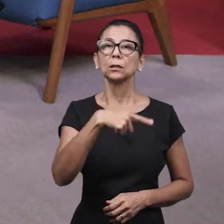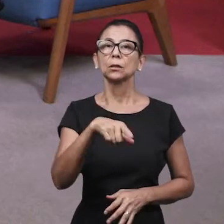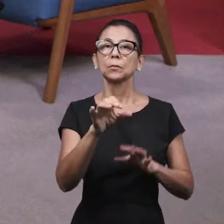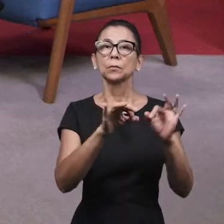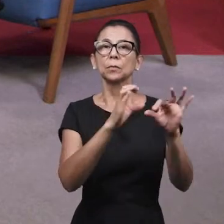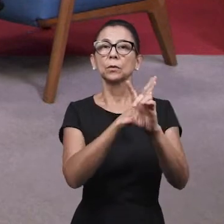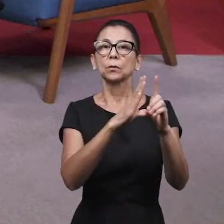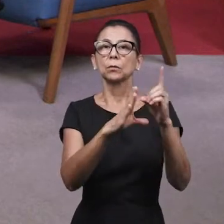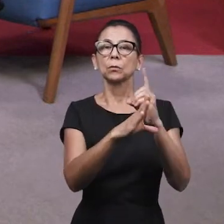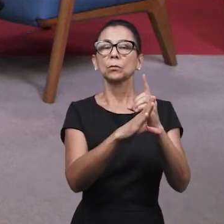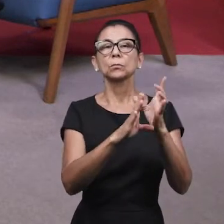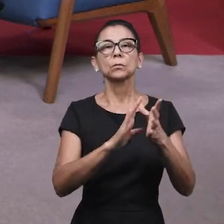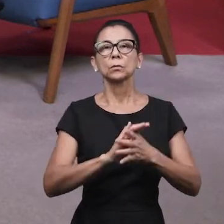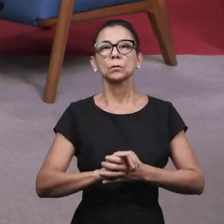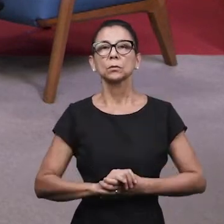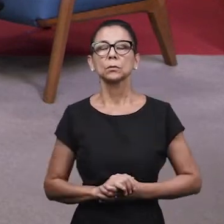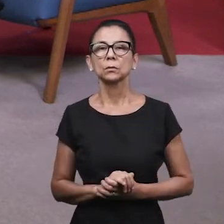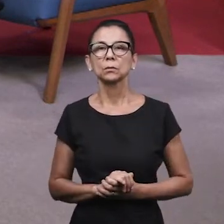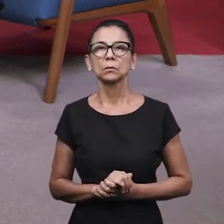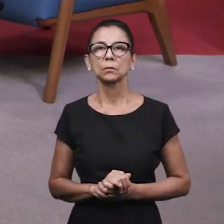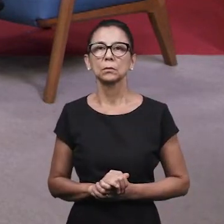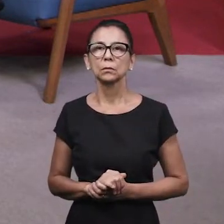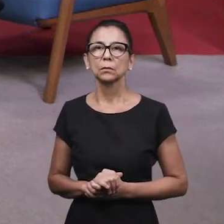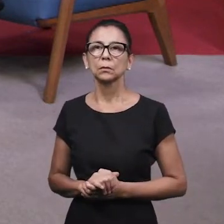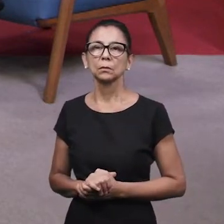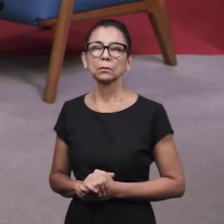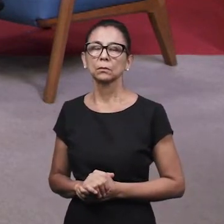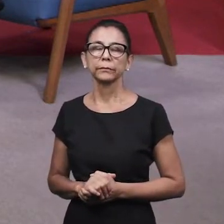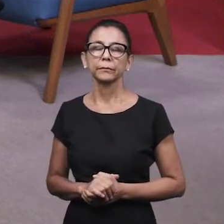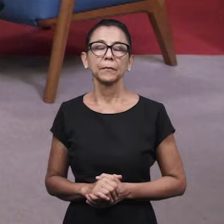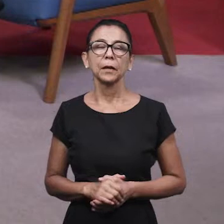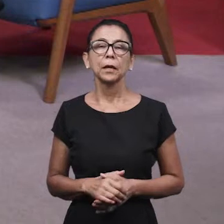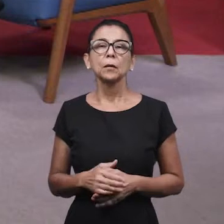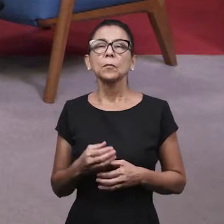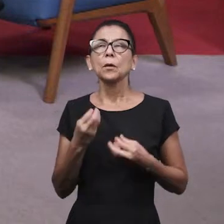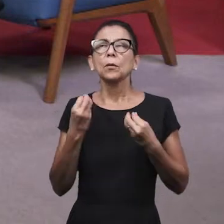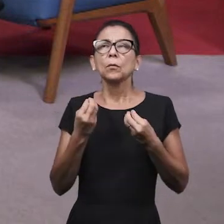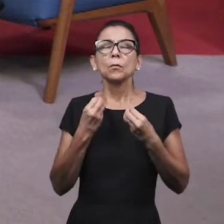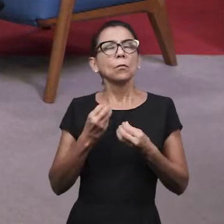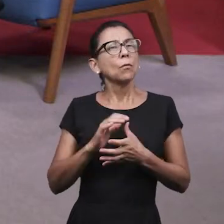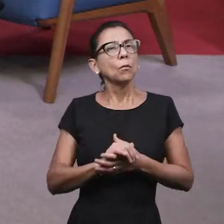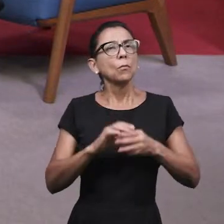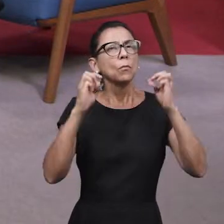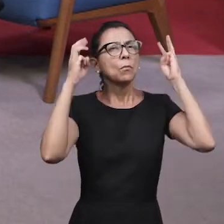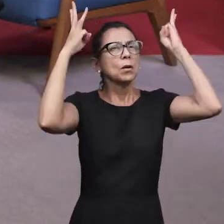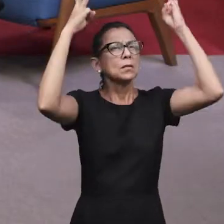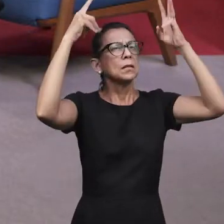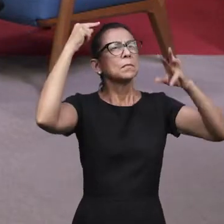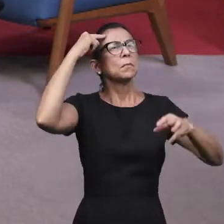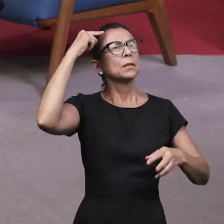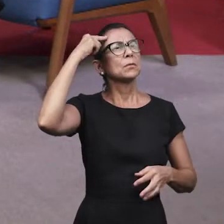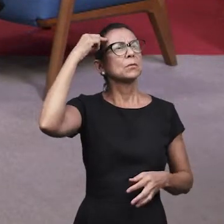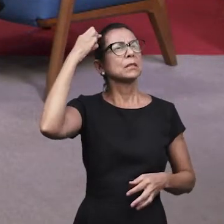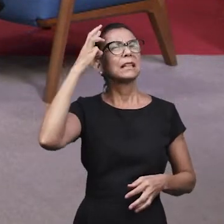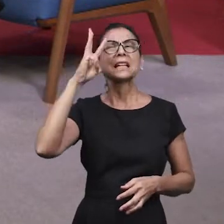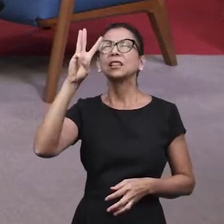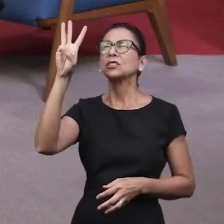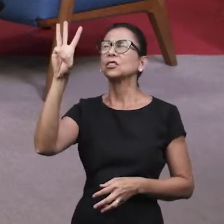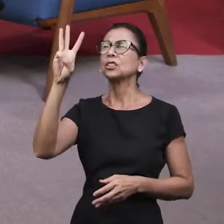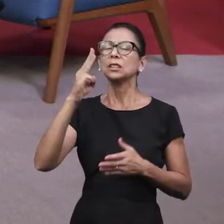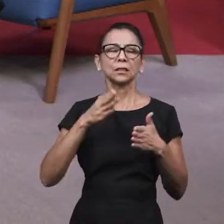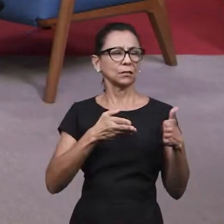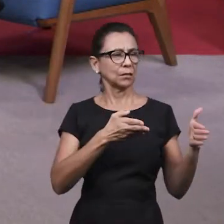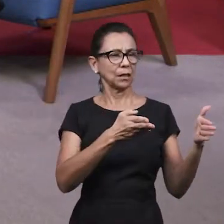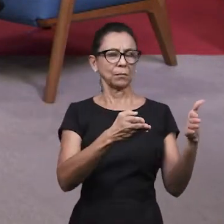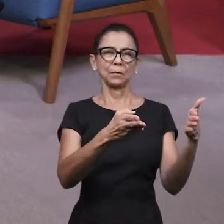un mystère. Ce qui est prophétique est un mystère. Donc, quand il dit cette phrase,